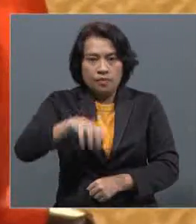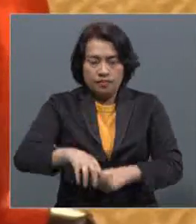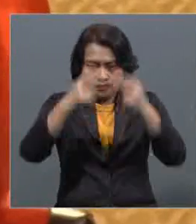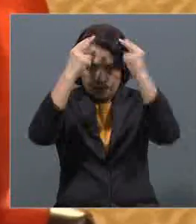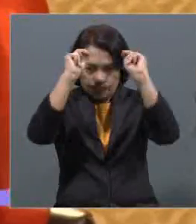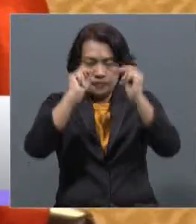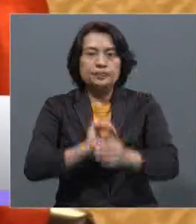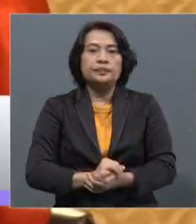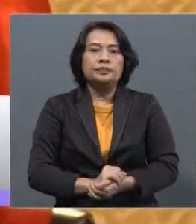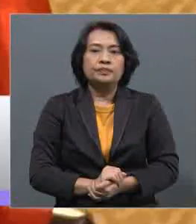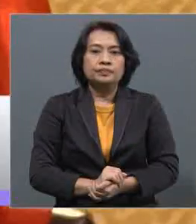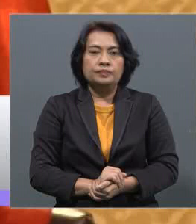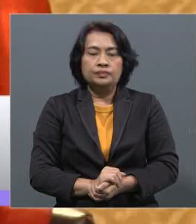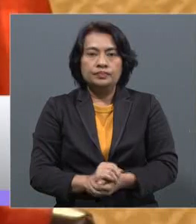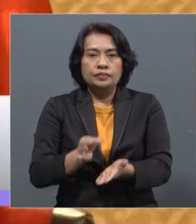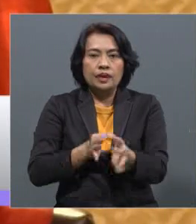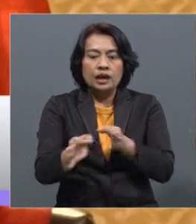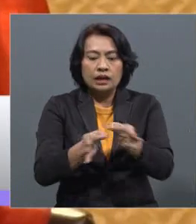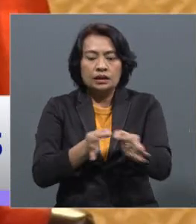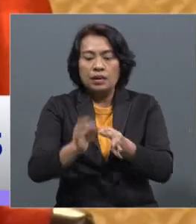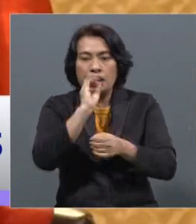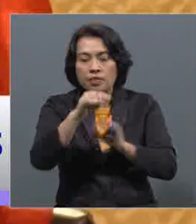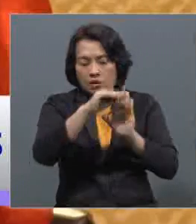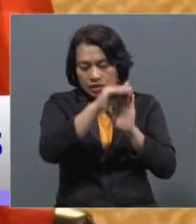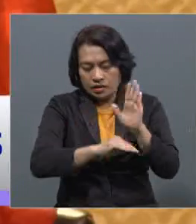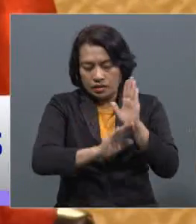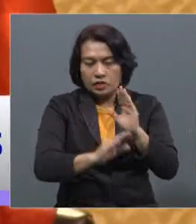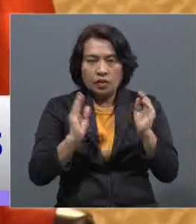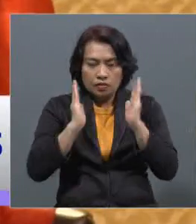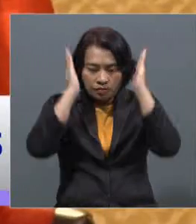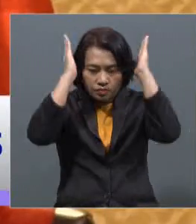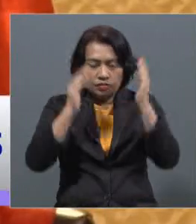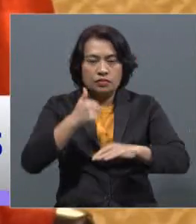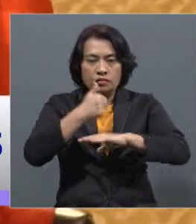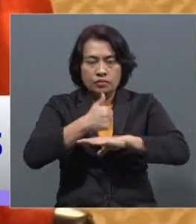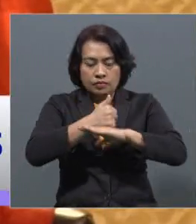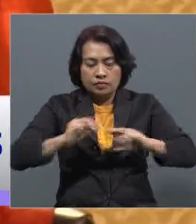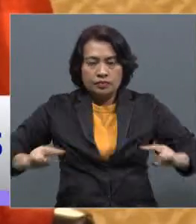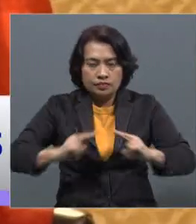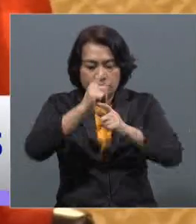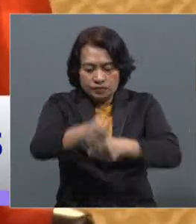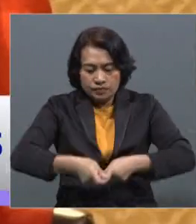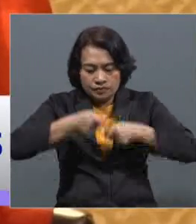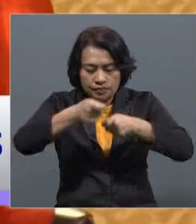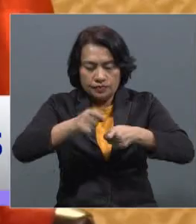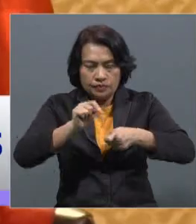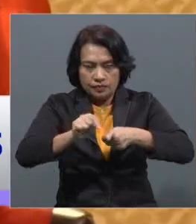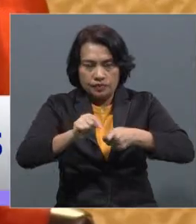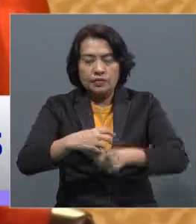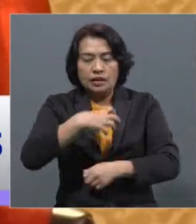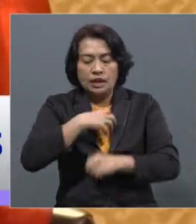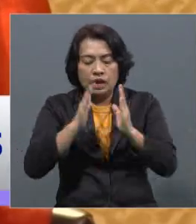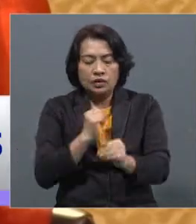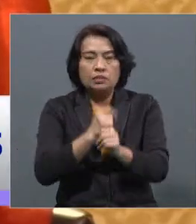รัฐมนตรีได้ให้ข้อมูลนะครับจากนโยบายของร้อยเอกธรรมนัสพรหมเผ่ารัฐมนตรีว่าการกระทรวงเกษตรและสหกรณ์ที่ต้องการให้